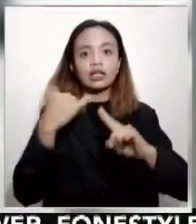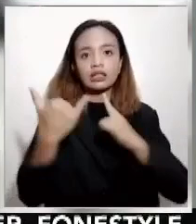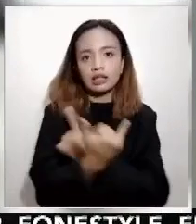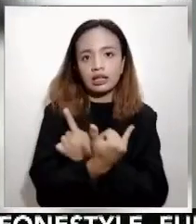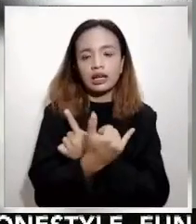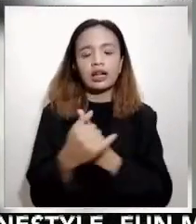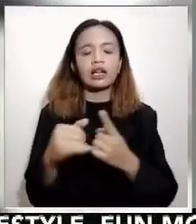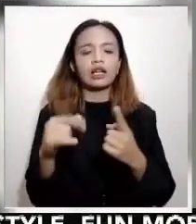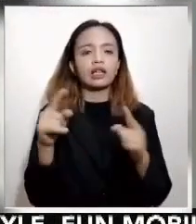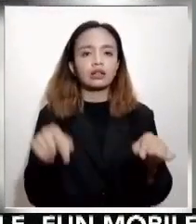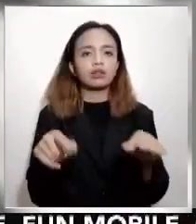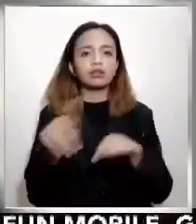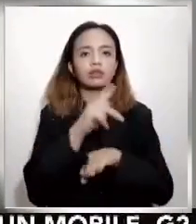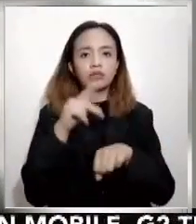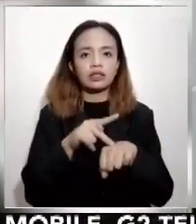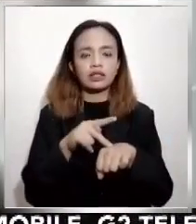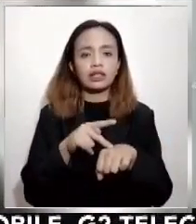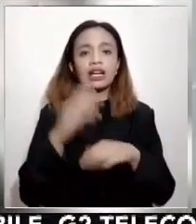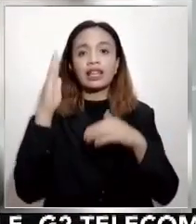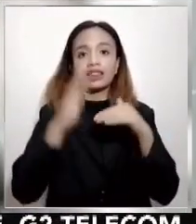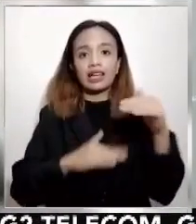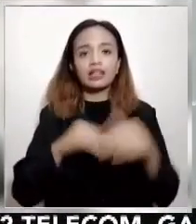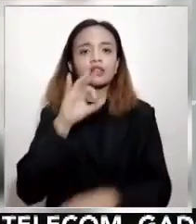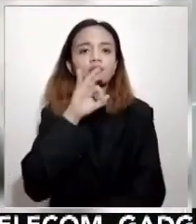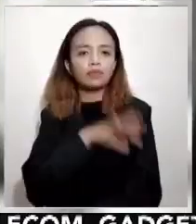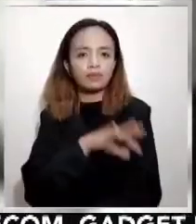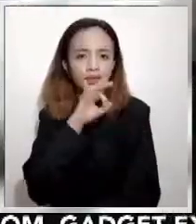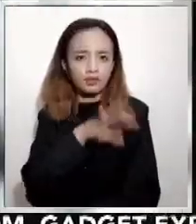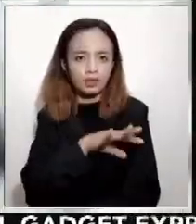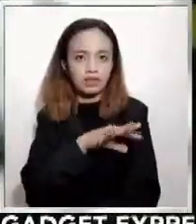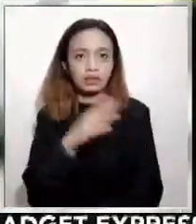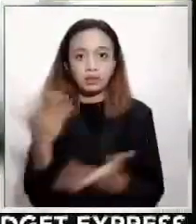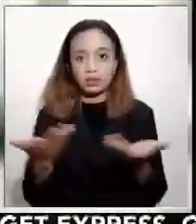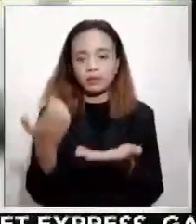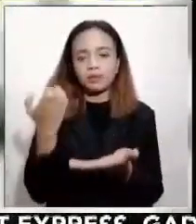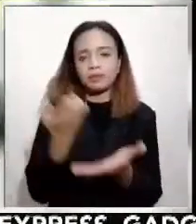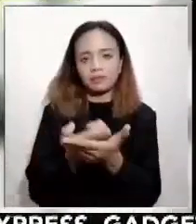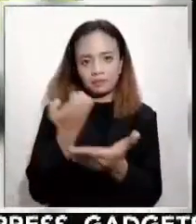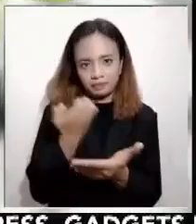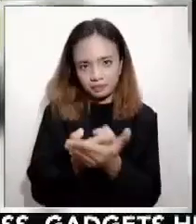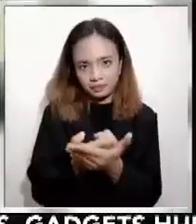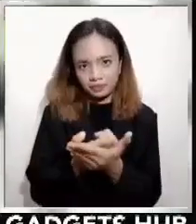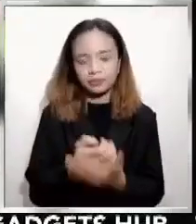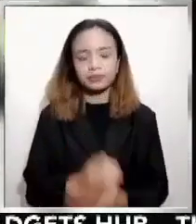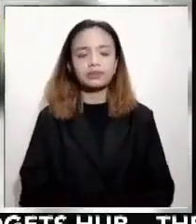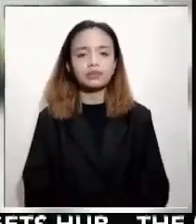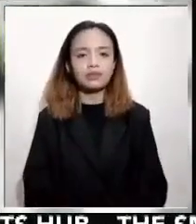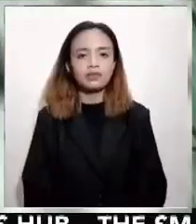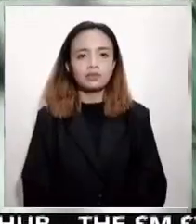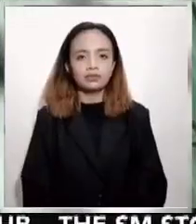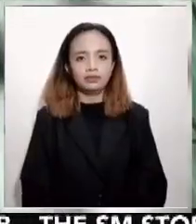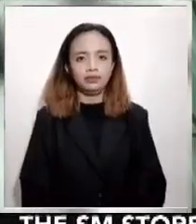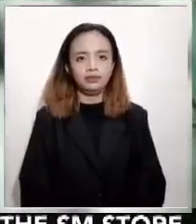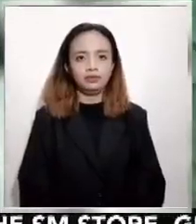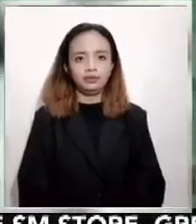bansa kesa sa benepisyo nito sa ekonomiya. Sandra Aguinaldo, nakatutok, 24 Oras.